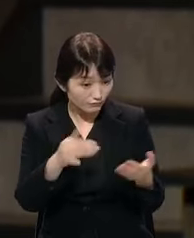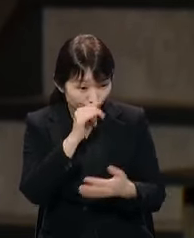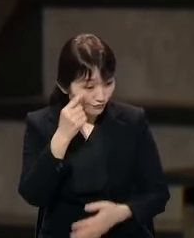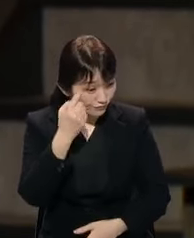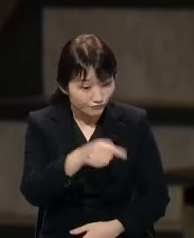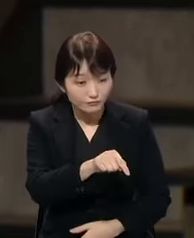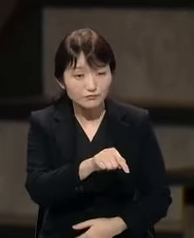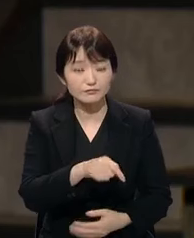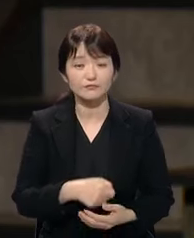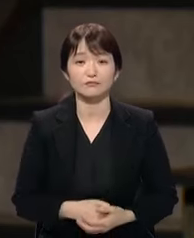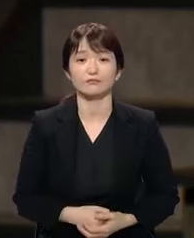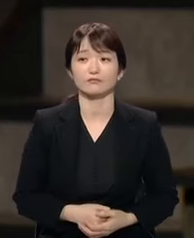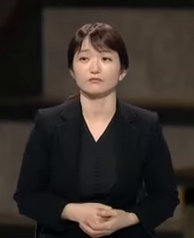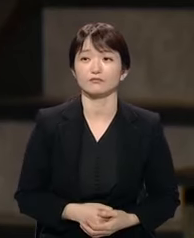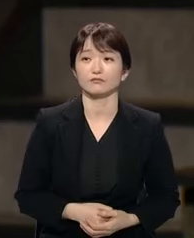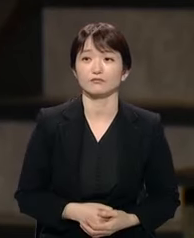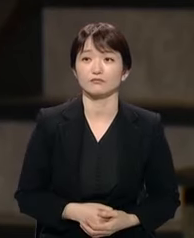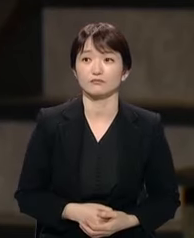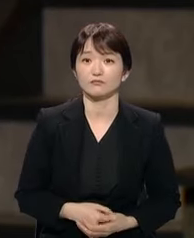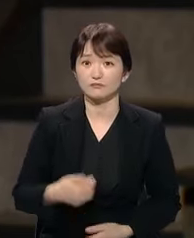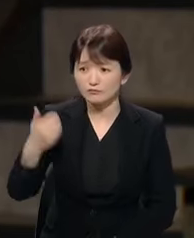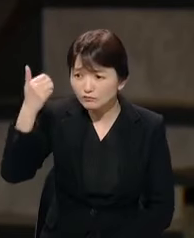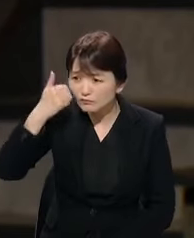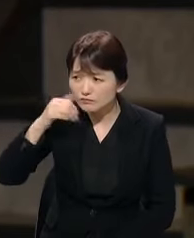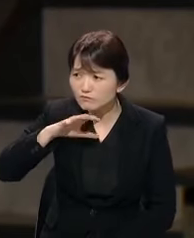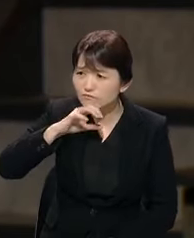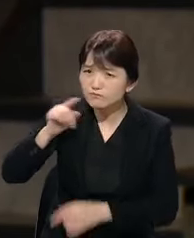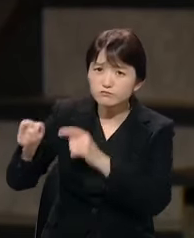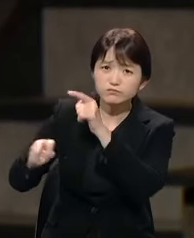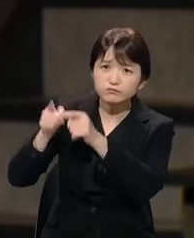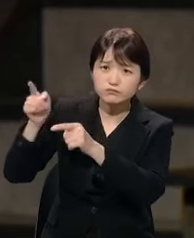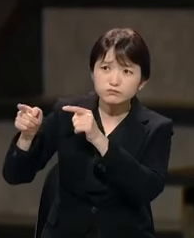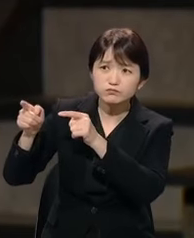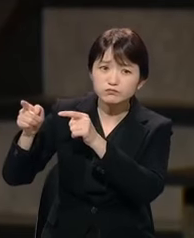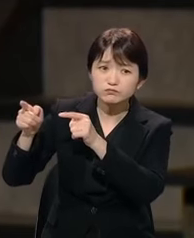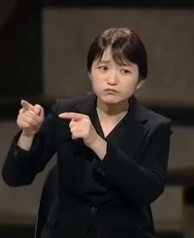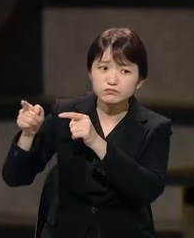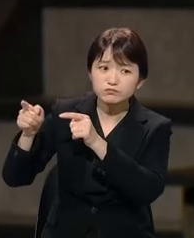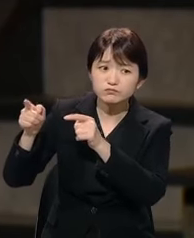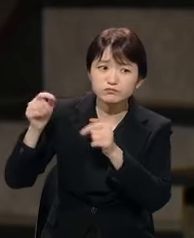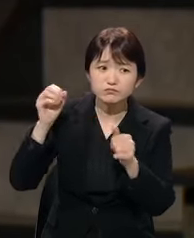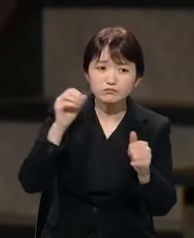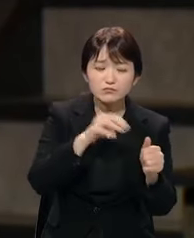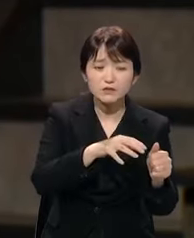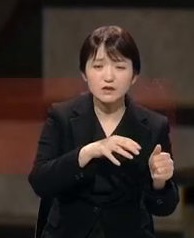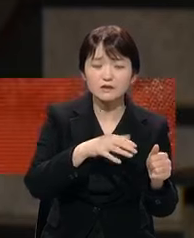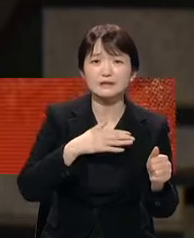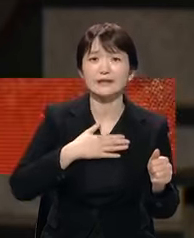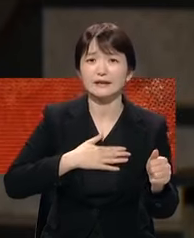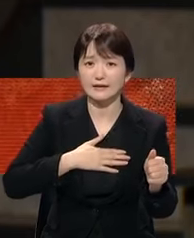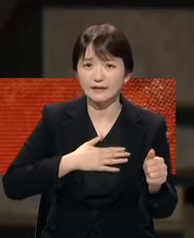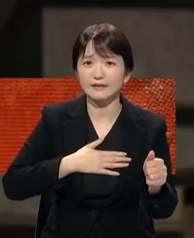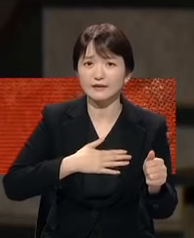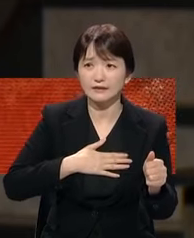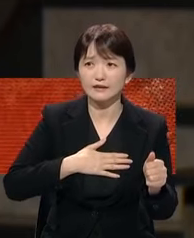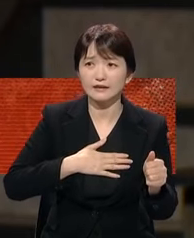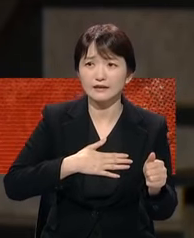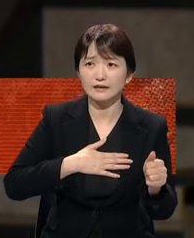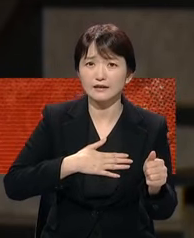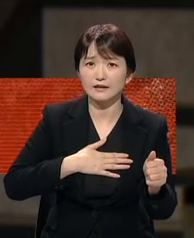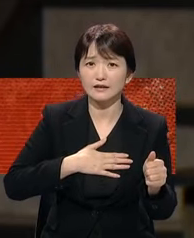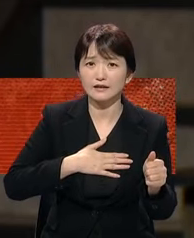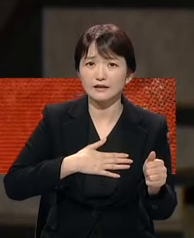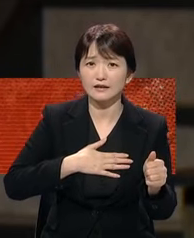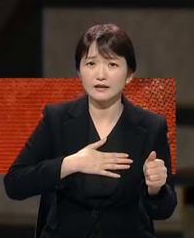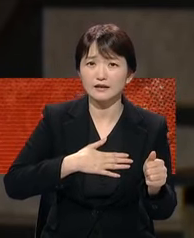있느냐라고 얘기를 하는 그 과정에서 예. 누가 민원을 냈다라고 하는 것을 알 정도의 어떤 그 정보를 갖다